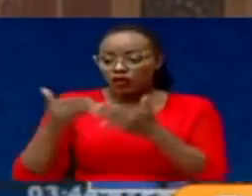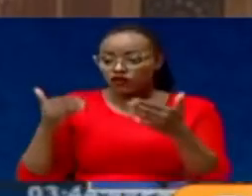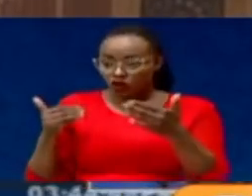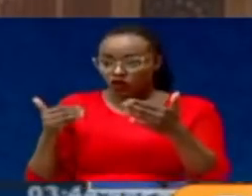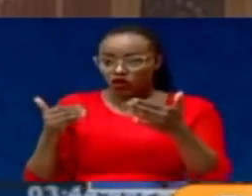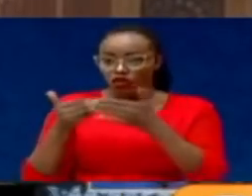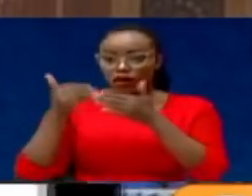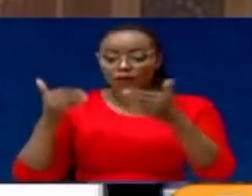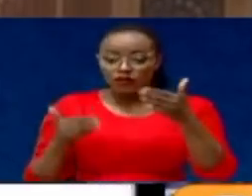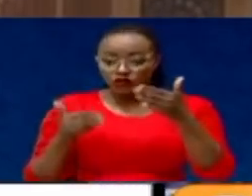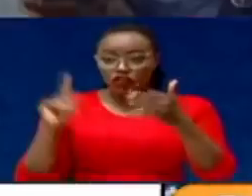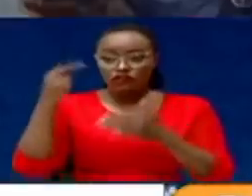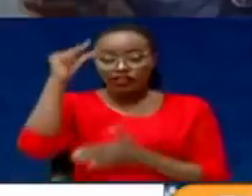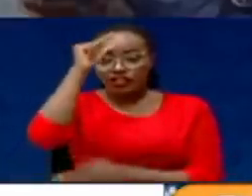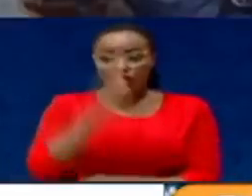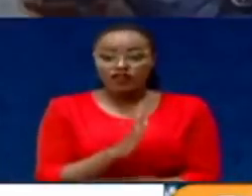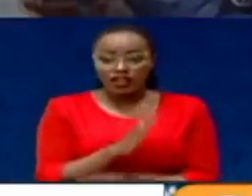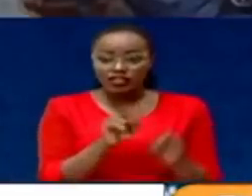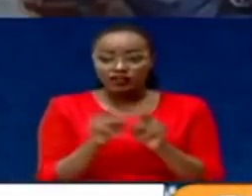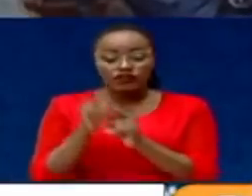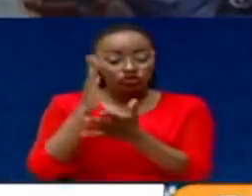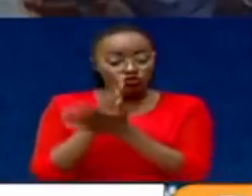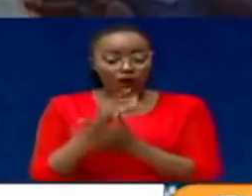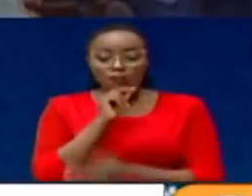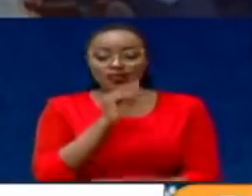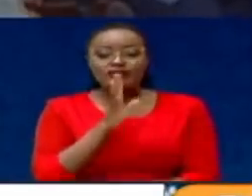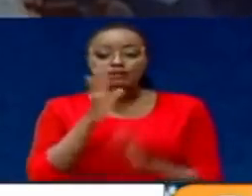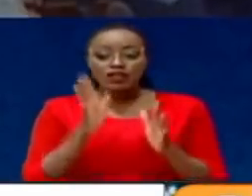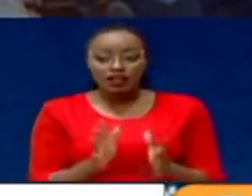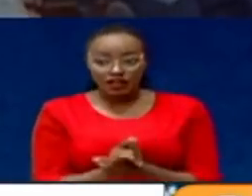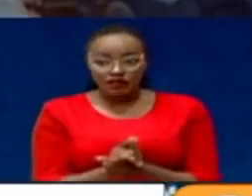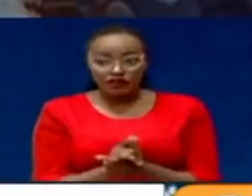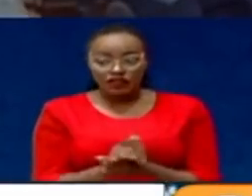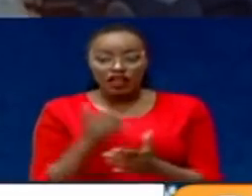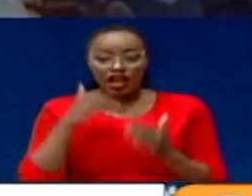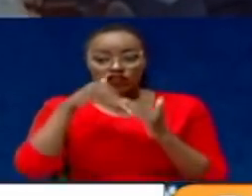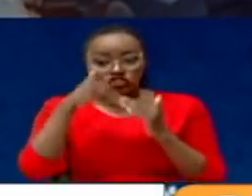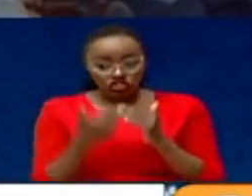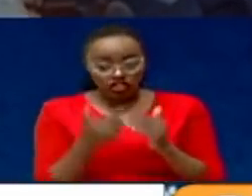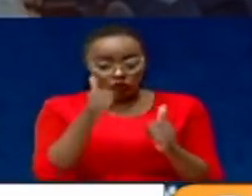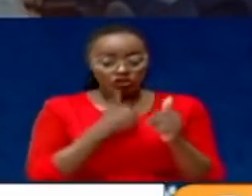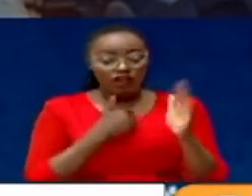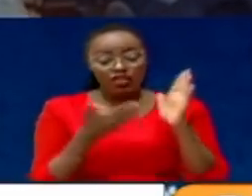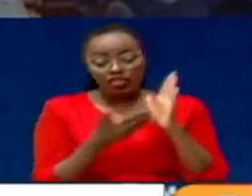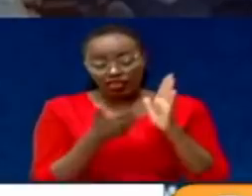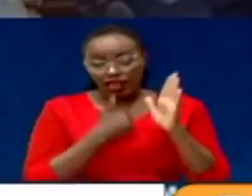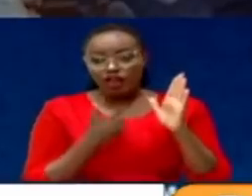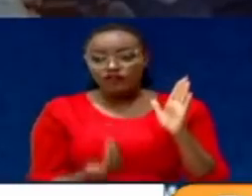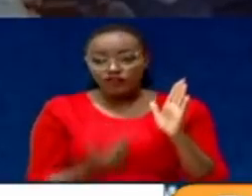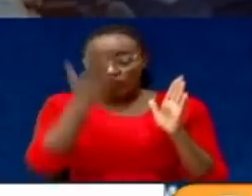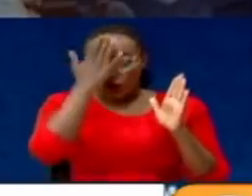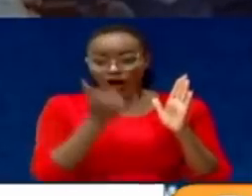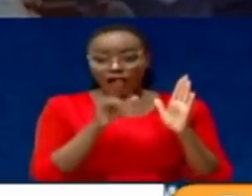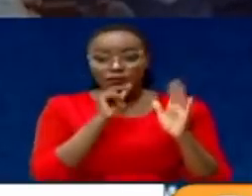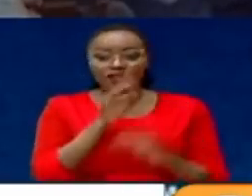predecessor, the person he took over from. It is true, Mr. Speaker. Their checks we refuse to release. Because,